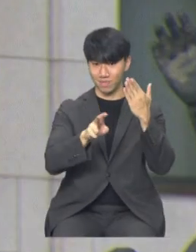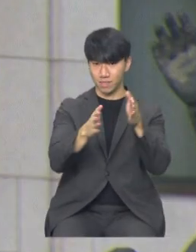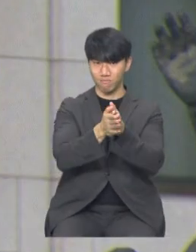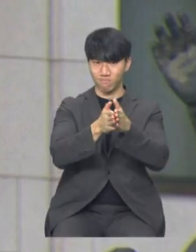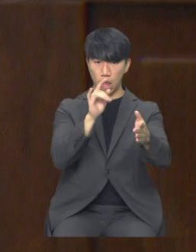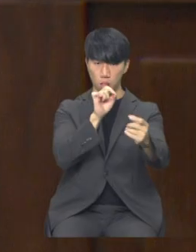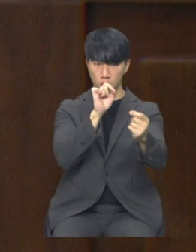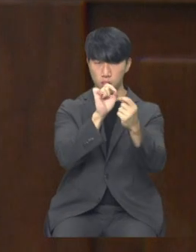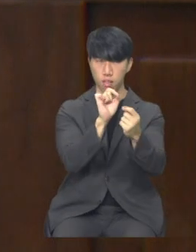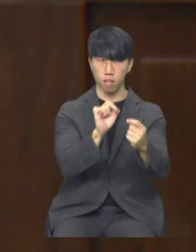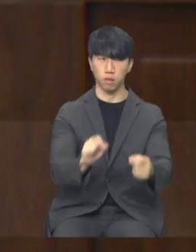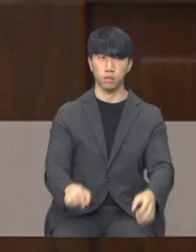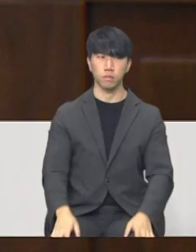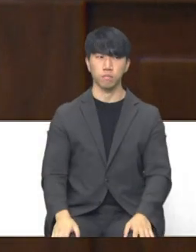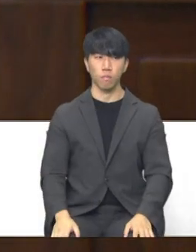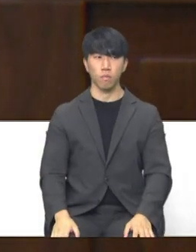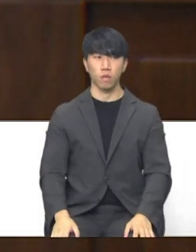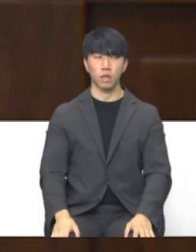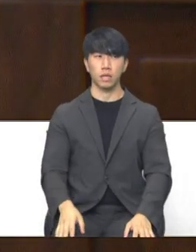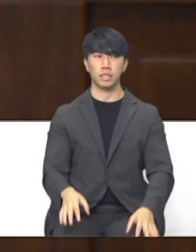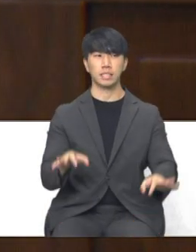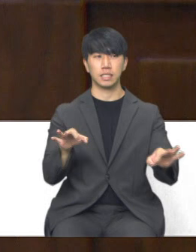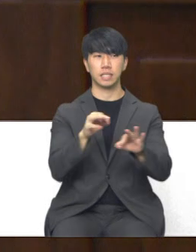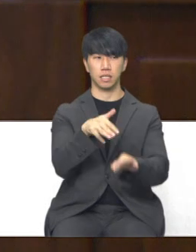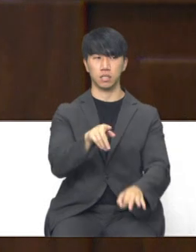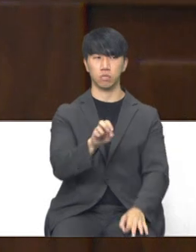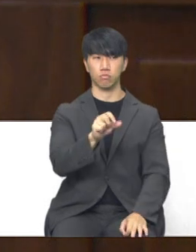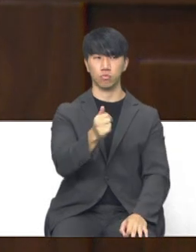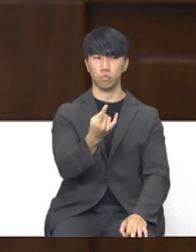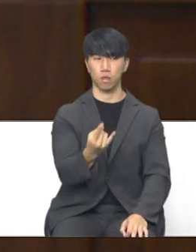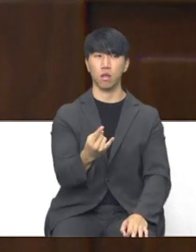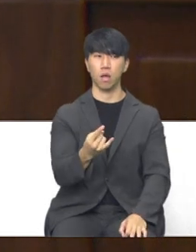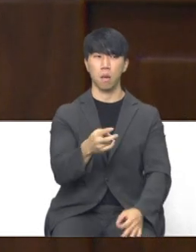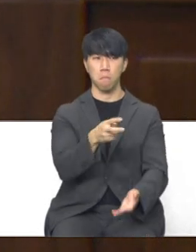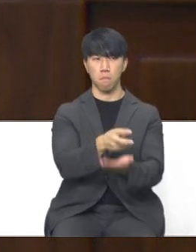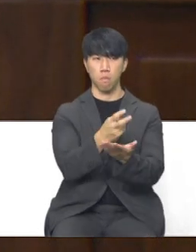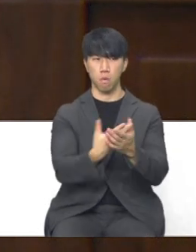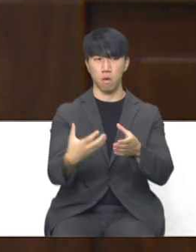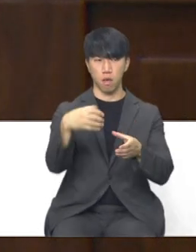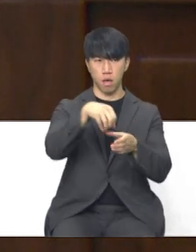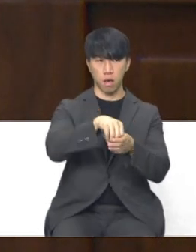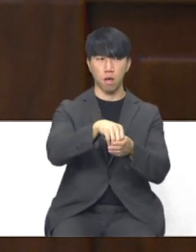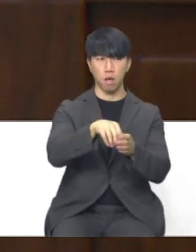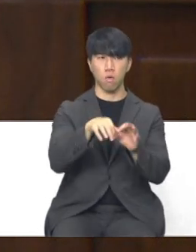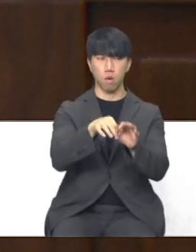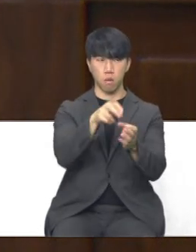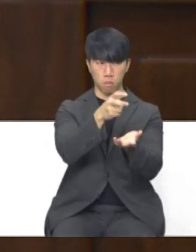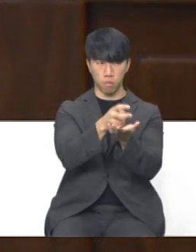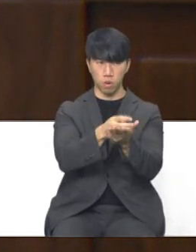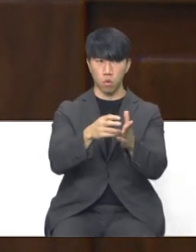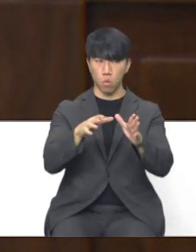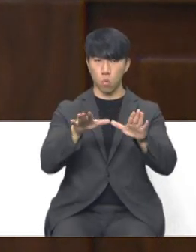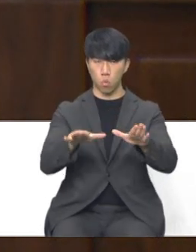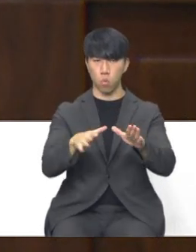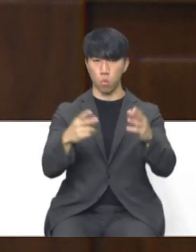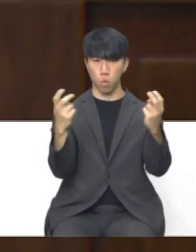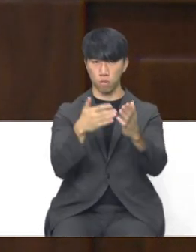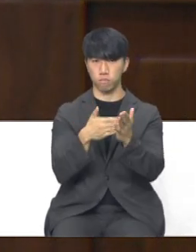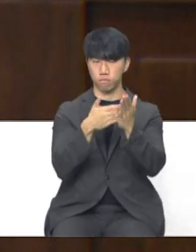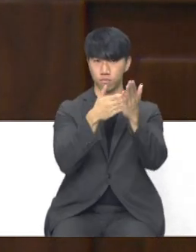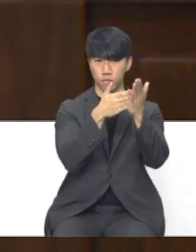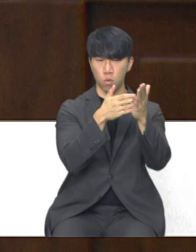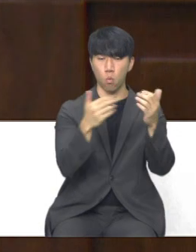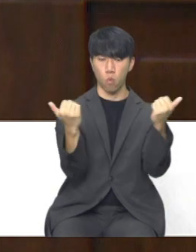있습니다. 청문회 조례 제정안과 교섭단체 운영에 관한 사항을 담은 회의규칙 일부 개정 조례안을 금일 본회의에 상정하게 된 것을